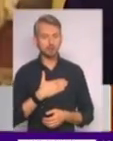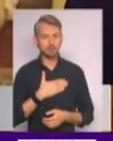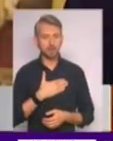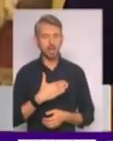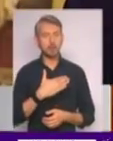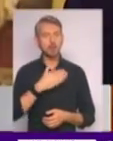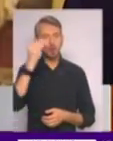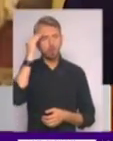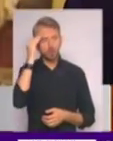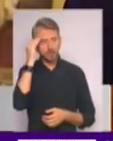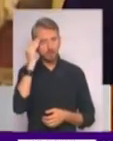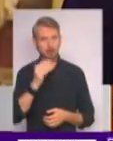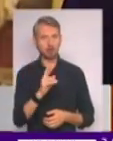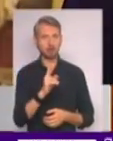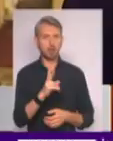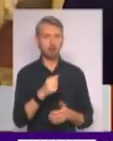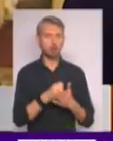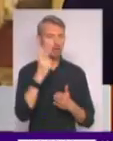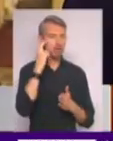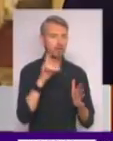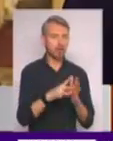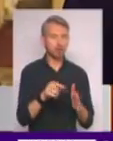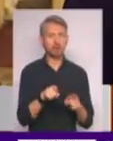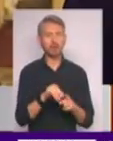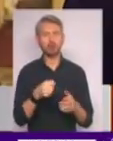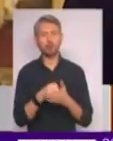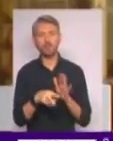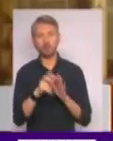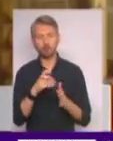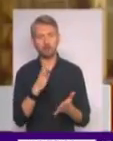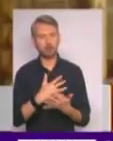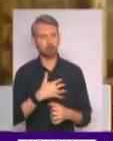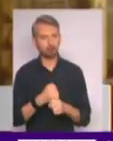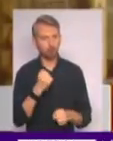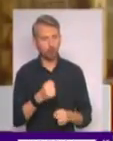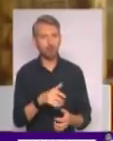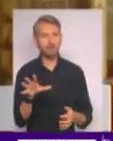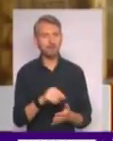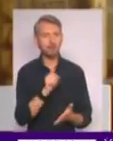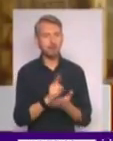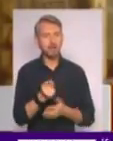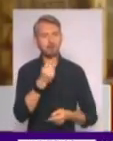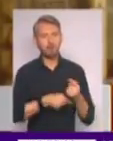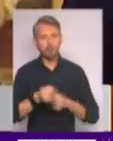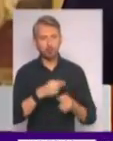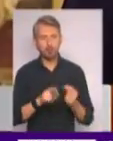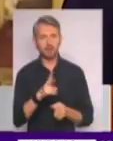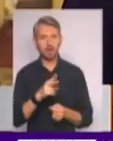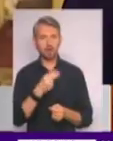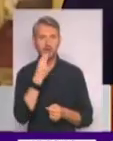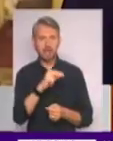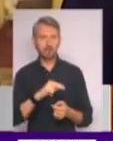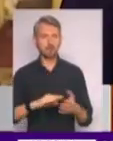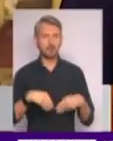наша позиція по відношенню як до Київенерго, так і до відключення є жорсткою. Все має повернутися як якісне надання